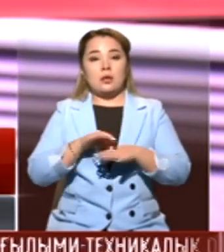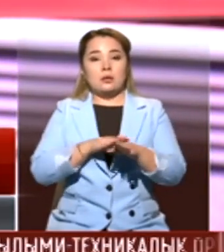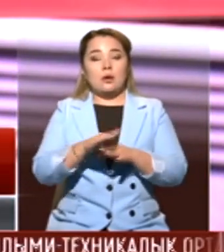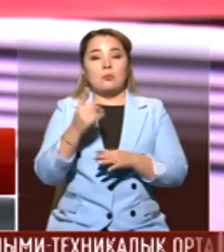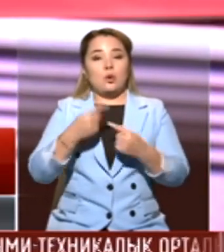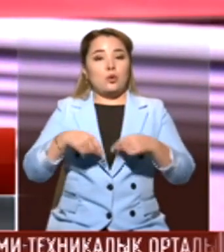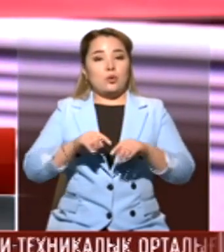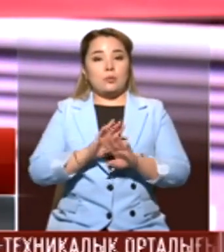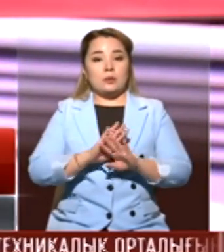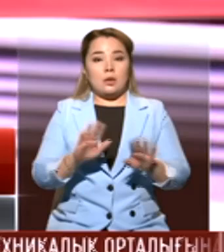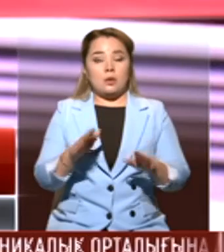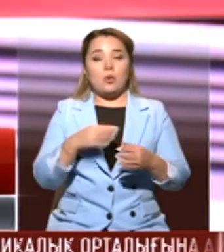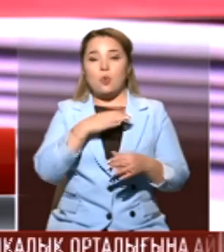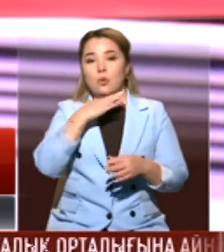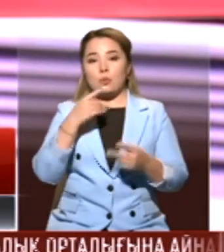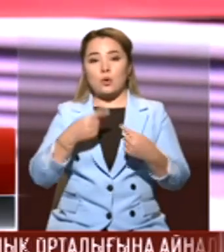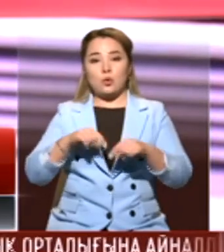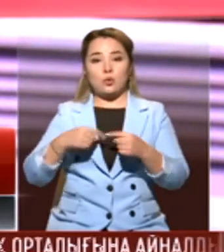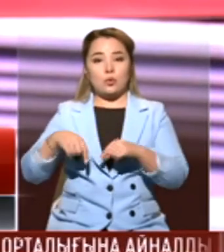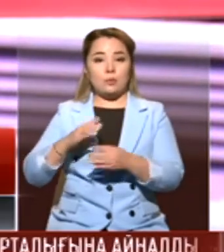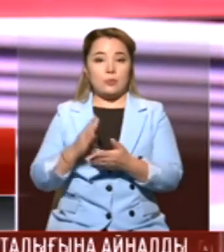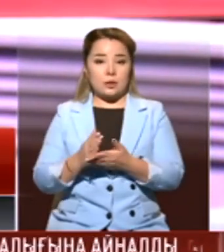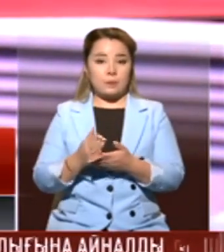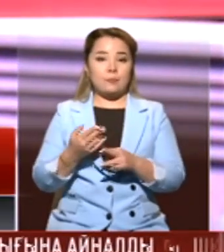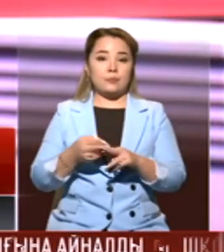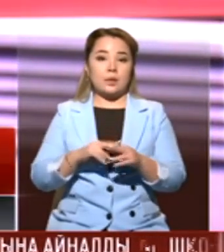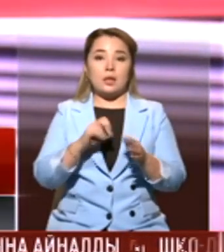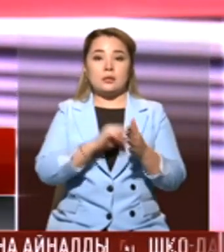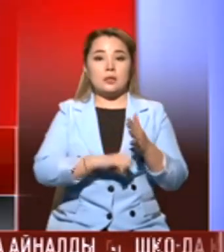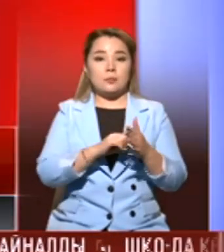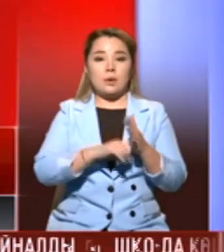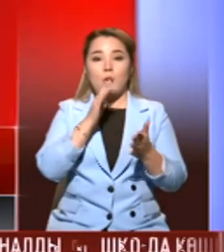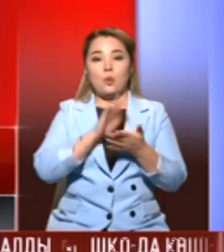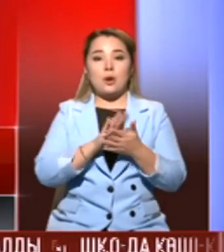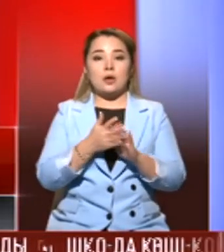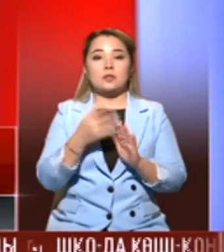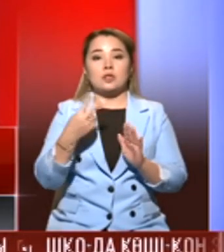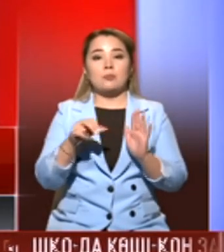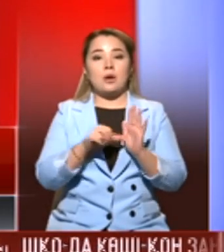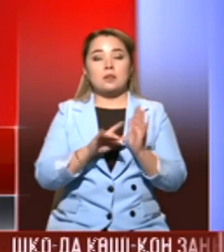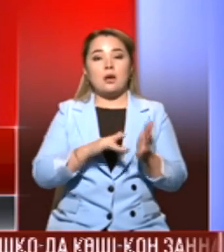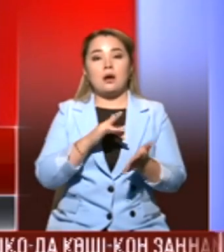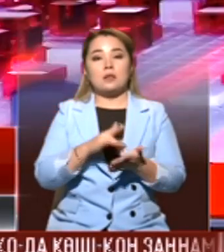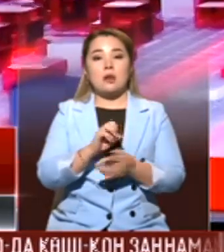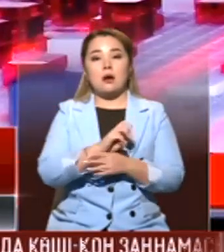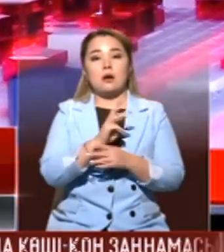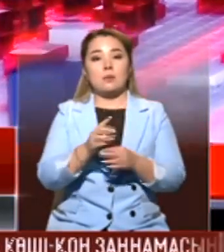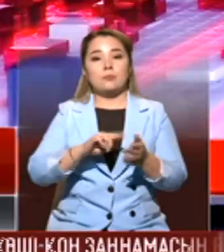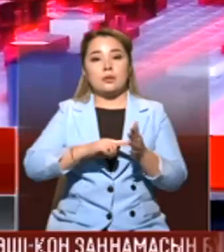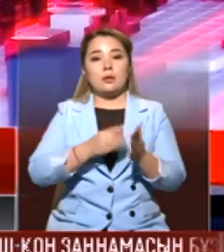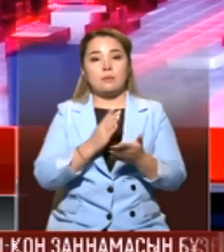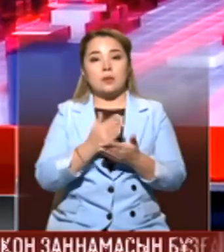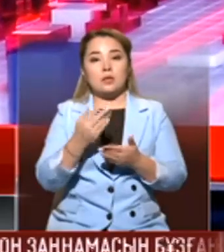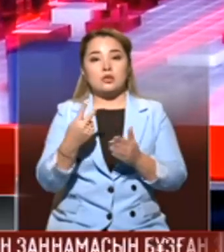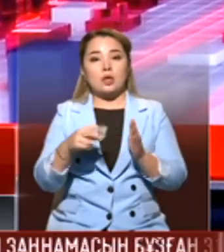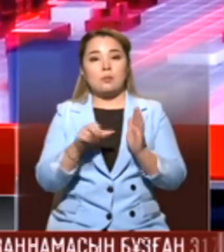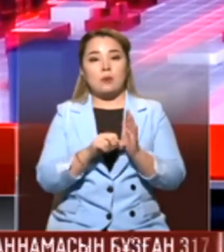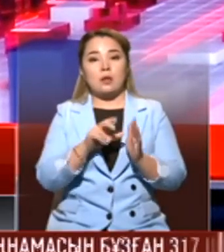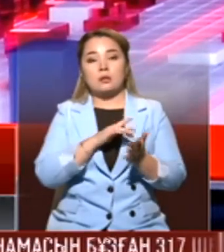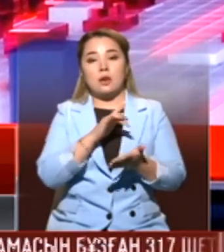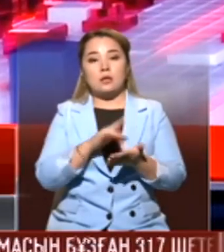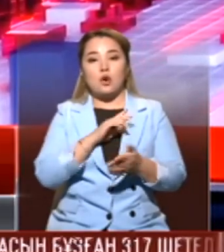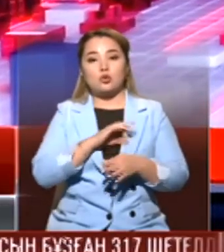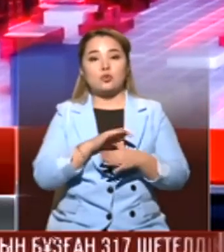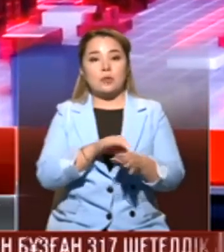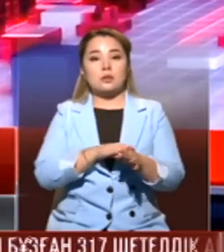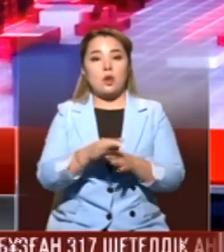ұйымнан тұрмайды. Бұл жерде көптеген ұйымдар бар. Себебі біз қазіргі уақытта 26 қаланы қамтуды мақсат етіп отырмыз және 26 қаламен жұмыс істеп жатырмыз.